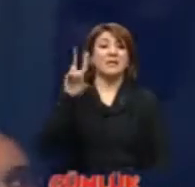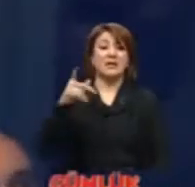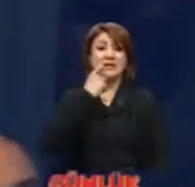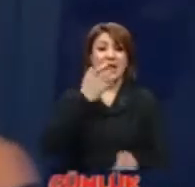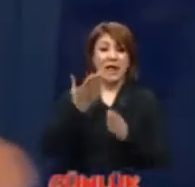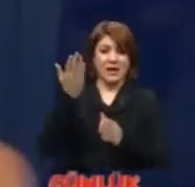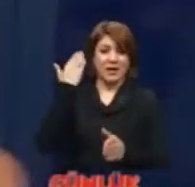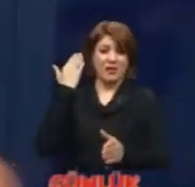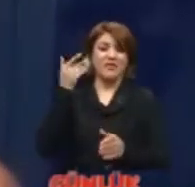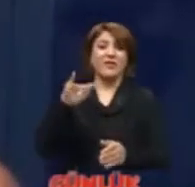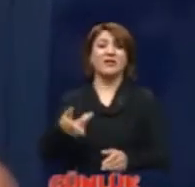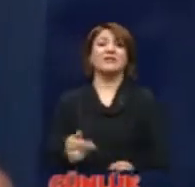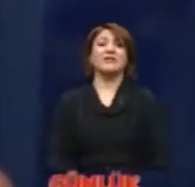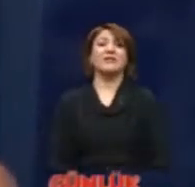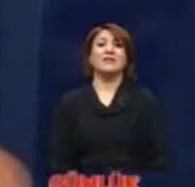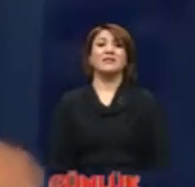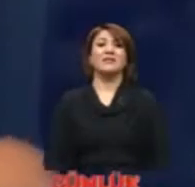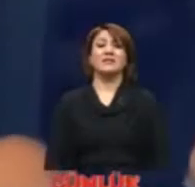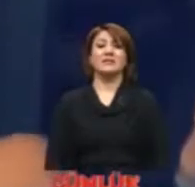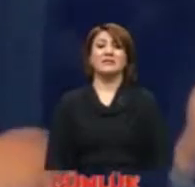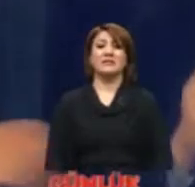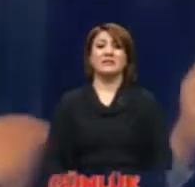önce